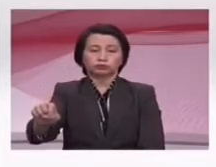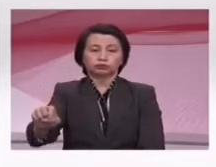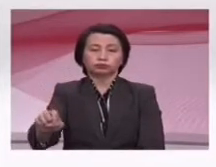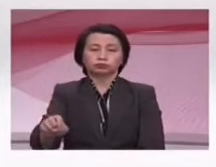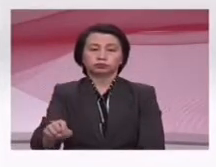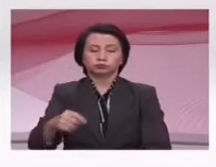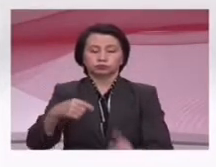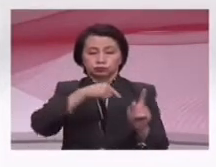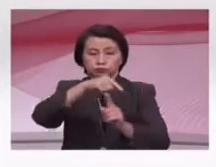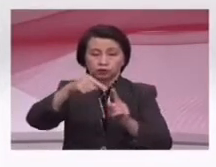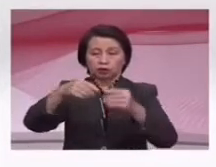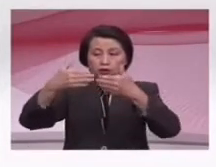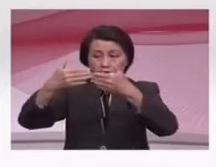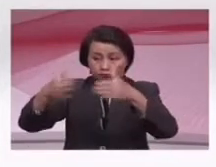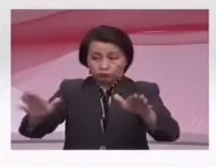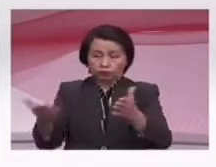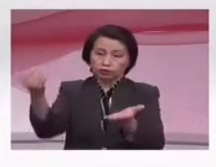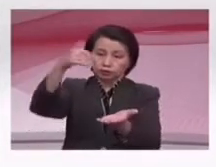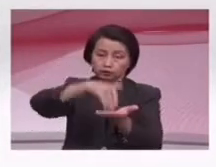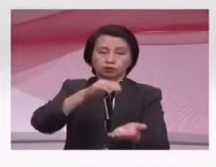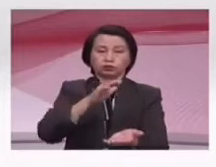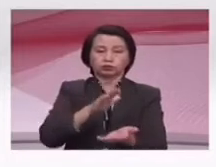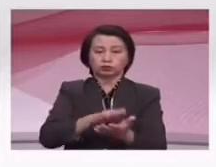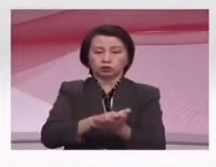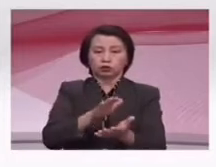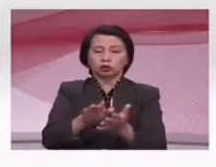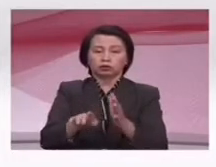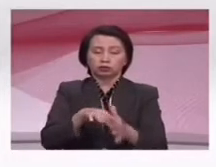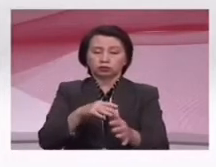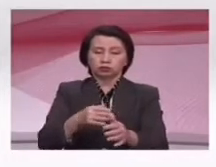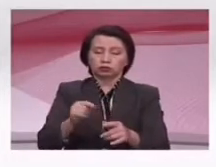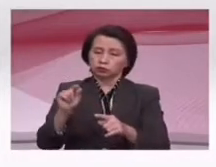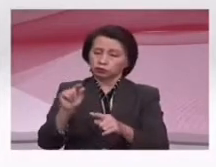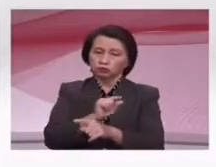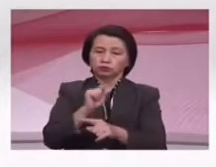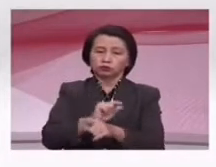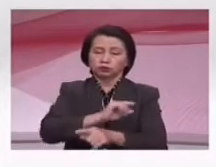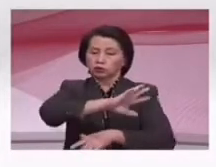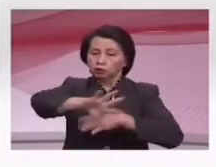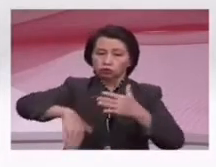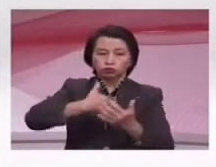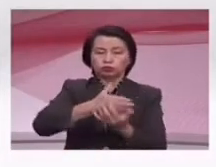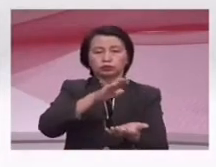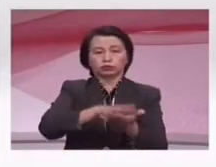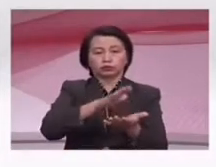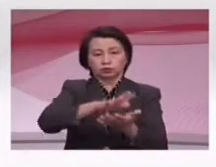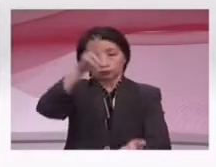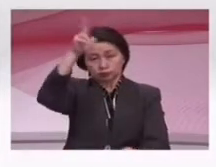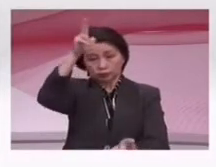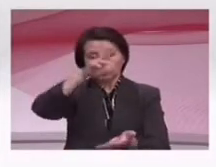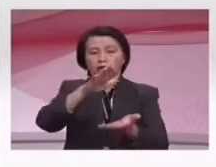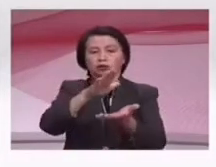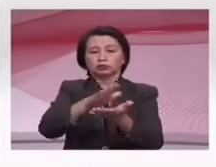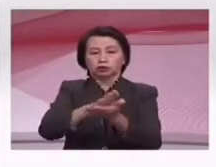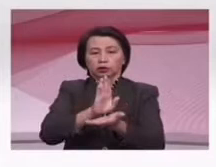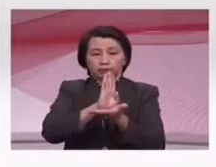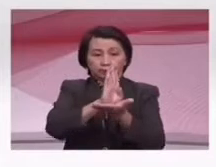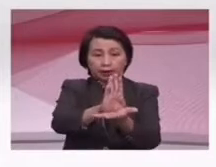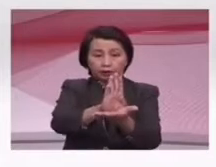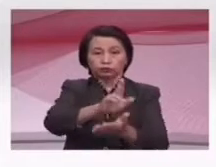Hai tarif pembukaan sejumlah sekolah ini terpakai kepada semua sekolah kerajaan sekolah